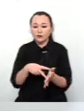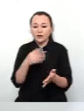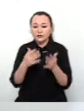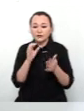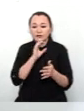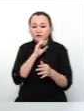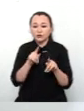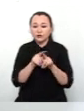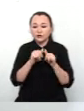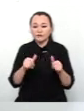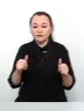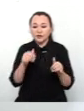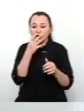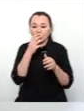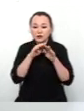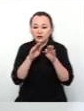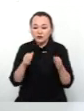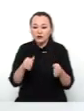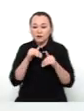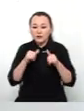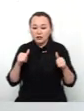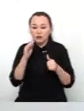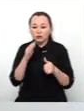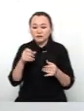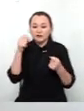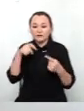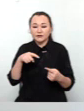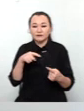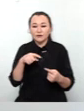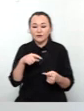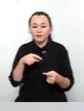развивать тоже теплицы, да, промышленного масштаба, соответственно,